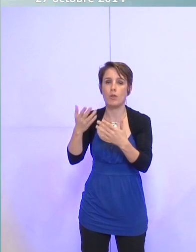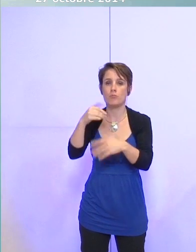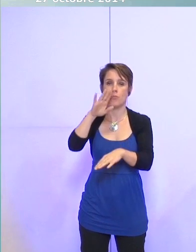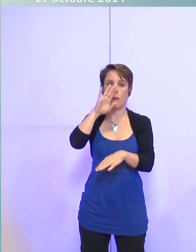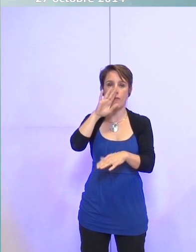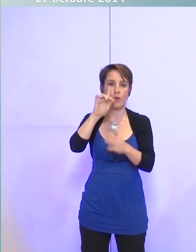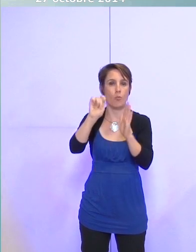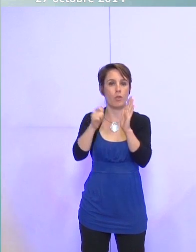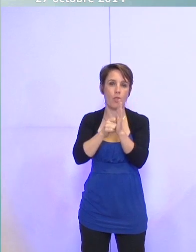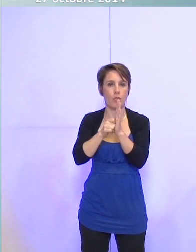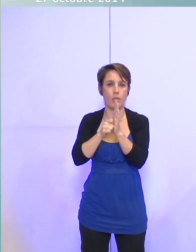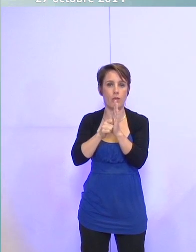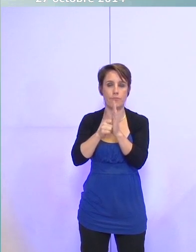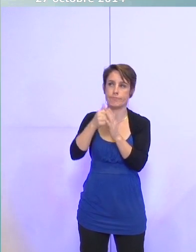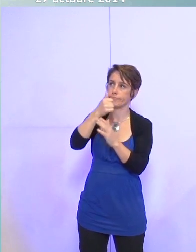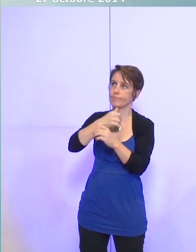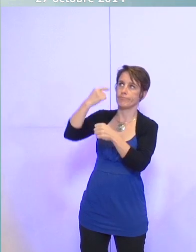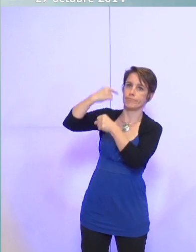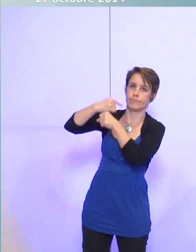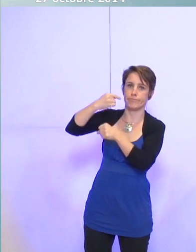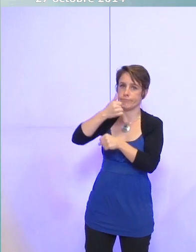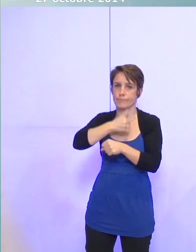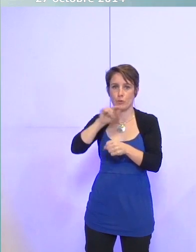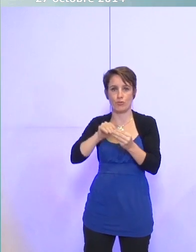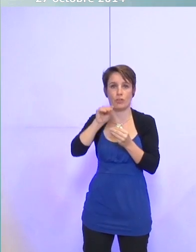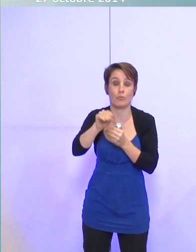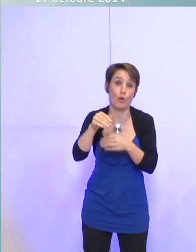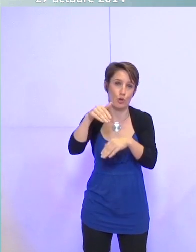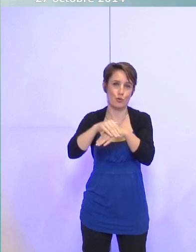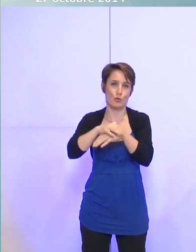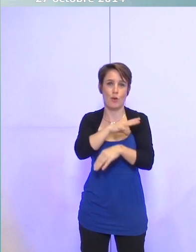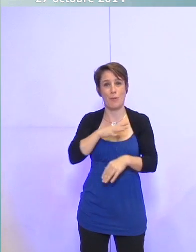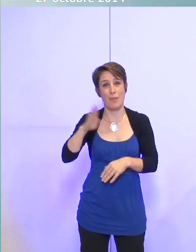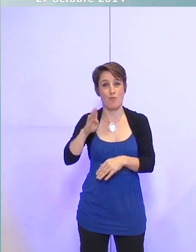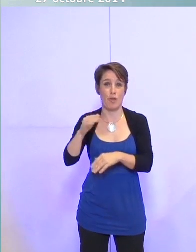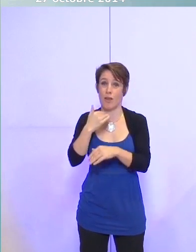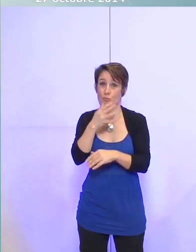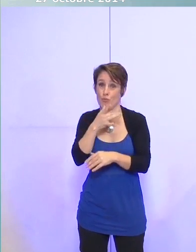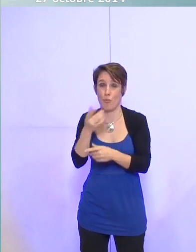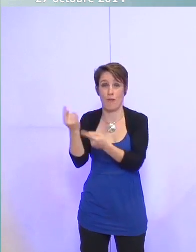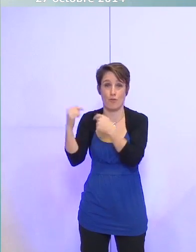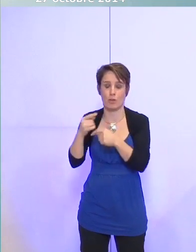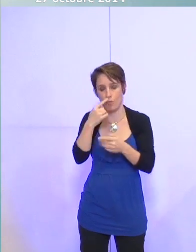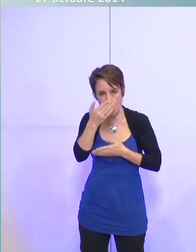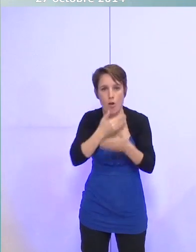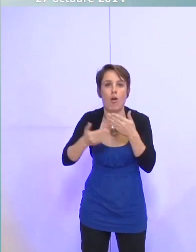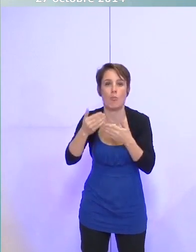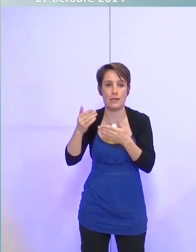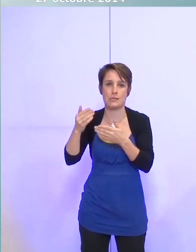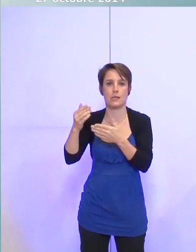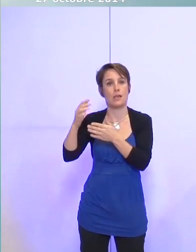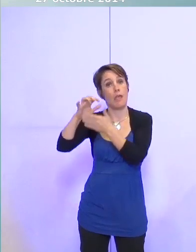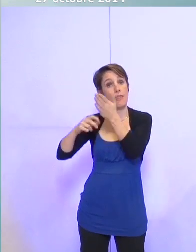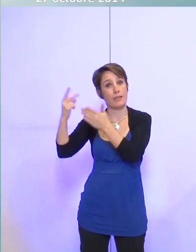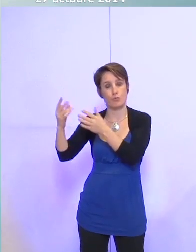été imposés, et c'est bien normal, l'empêcher ce soir d'être présente. Donc je vais lire l'intervention de Sarah. Je suis